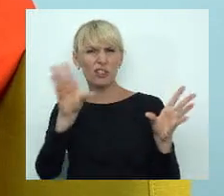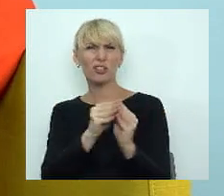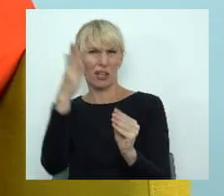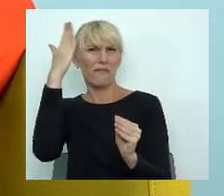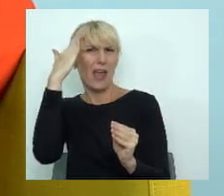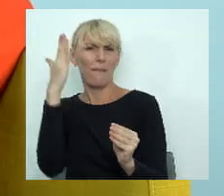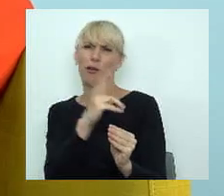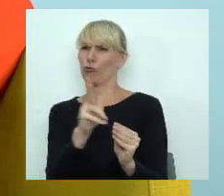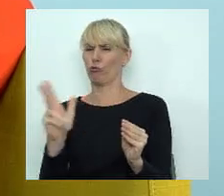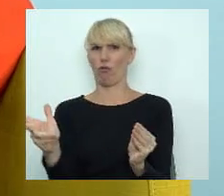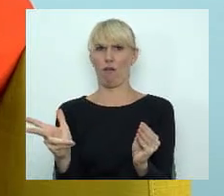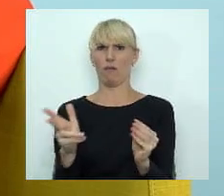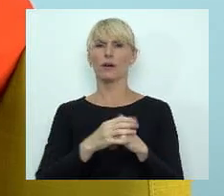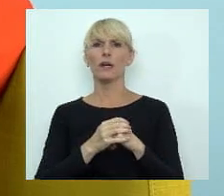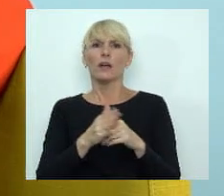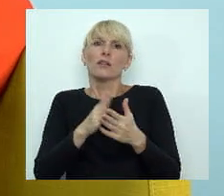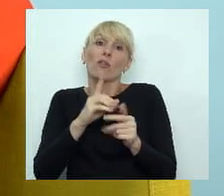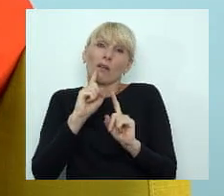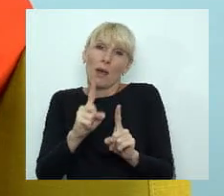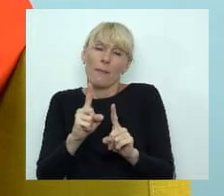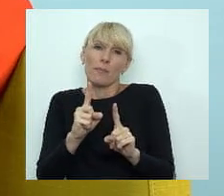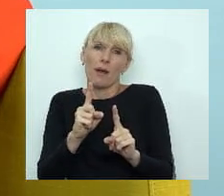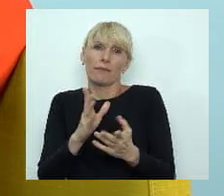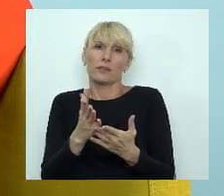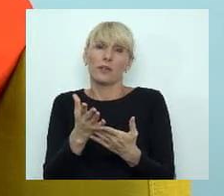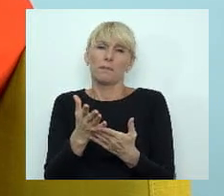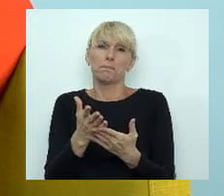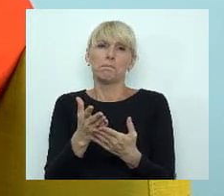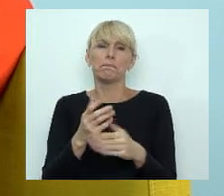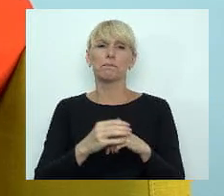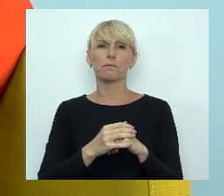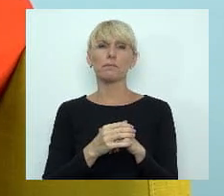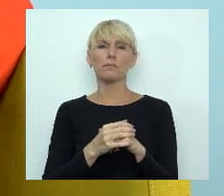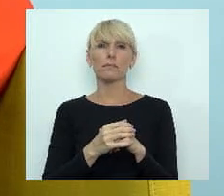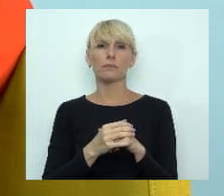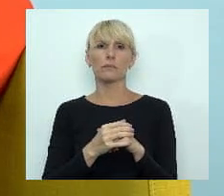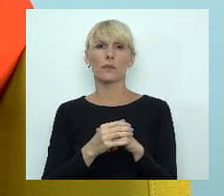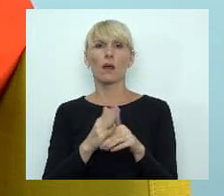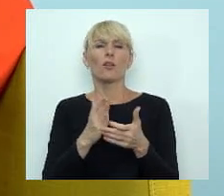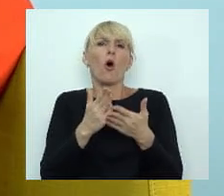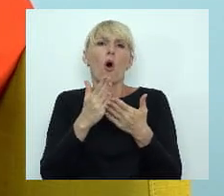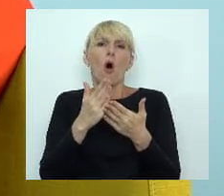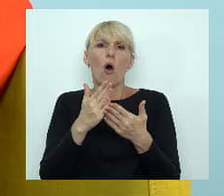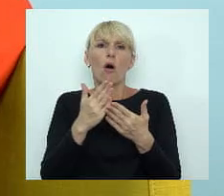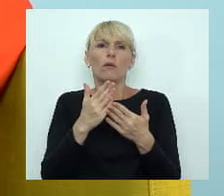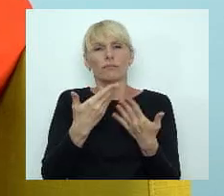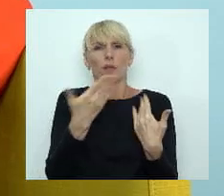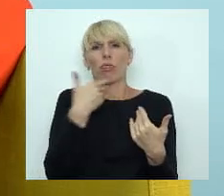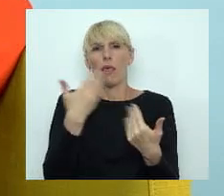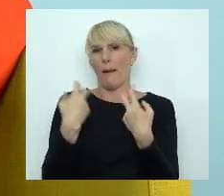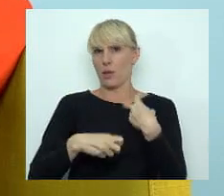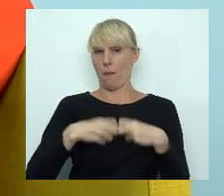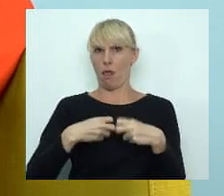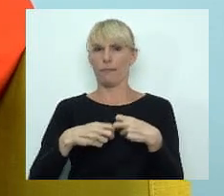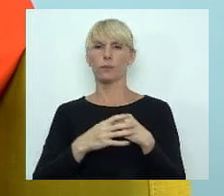miejsca przyszliśmy, to wydaje się to mniej dla nas dojmujące, czy w jakiś sposób krępujące, dyskomfortowe.